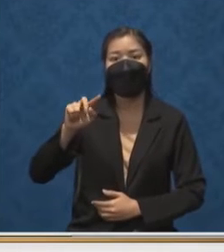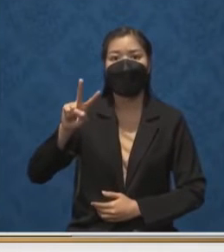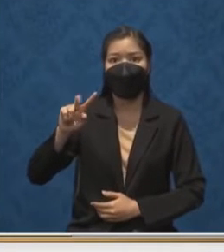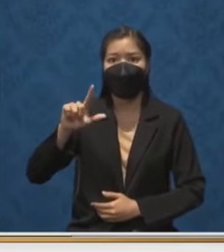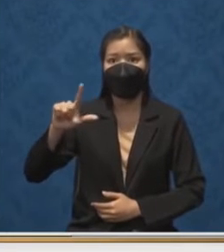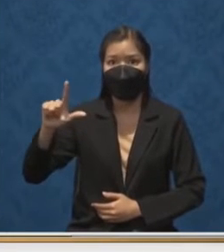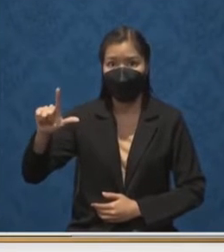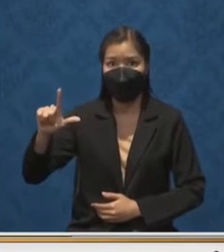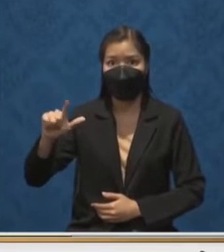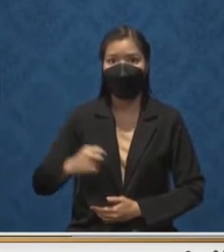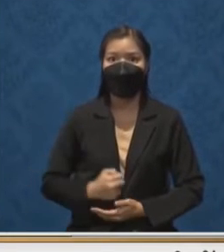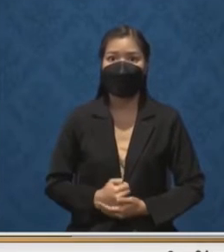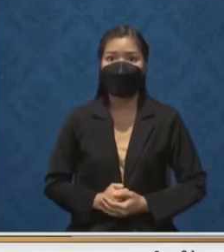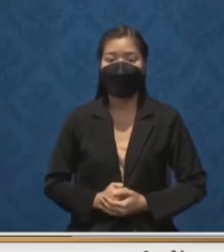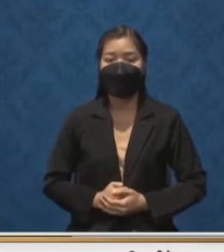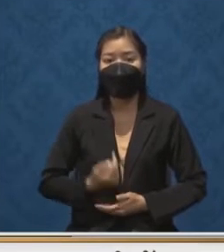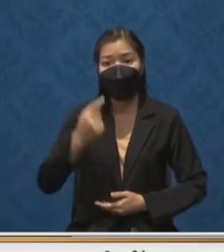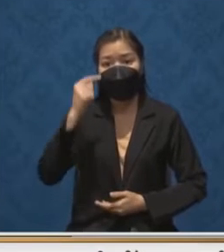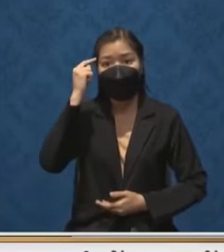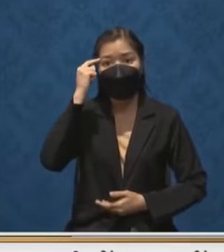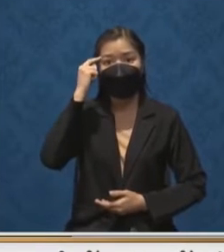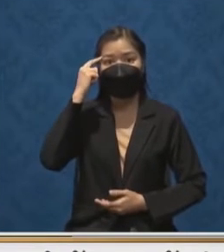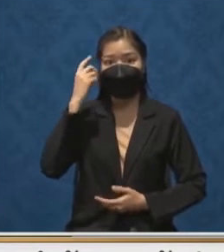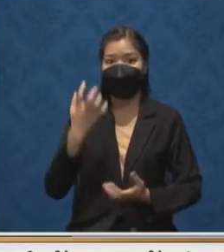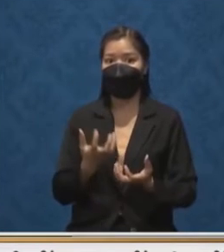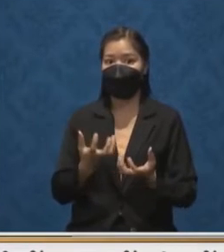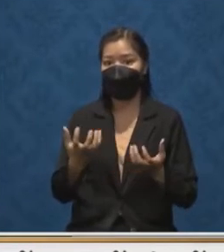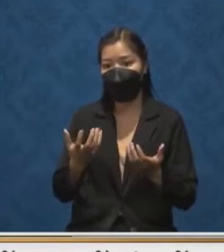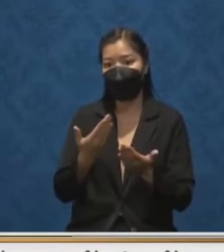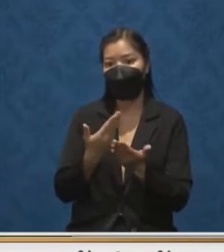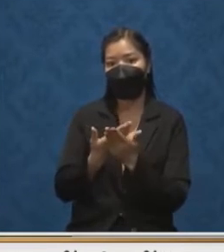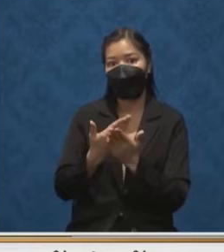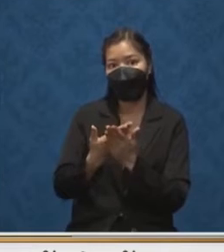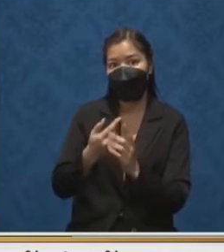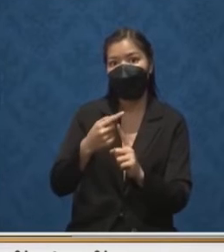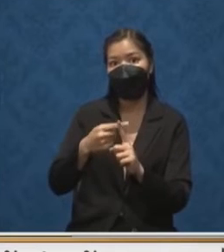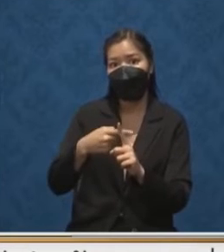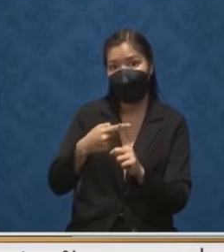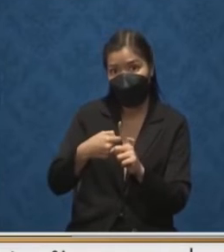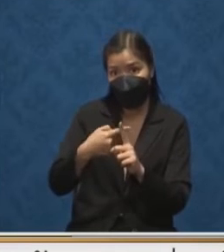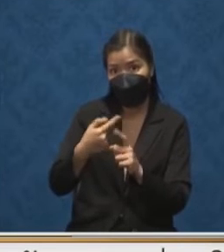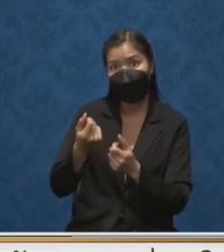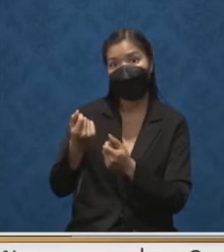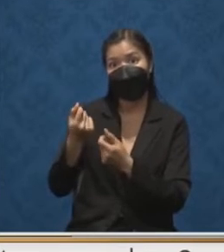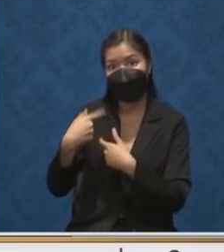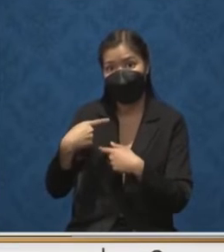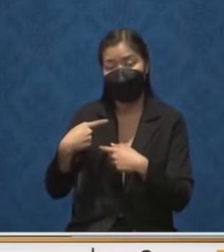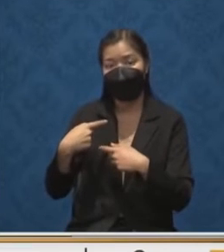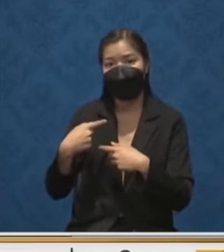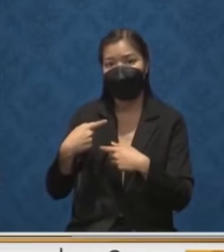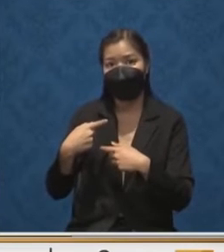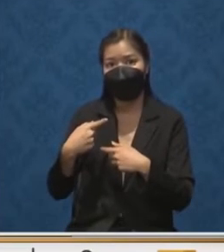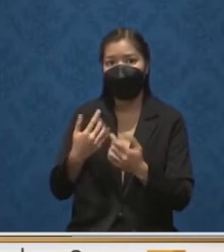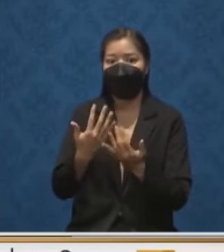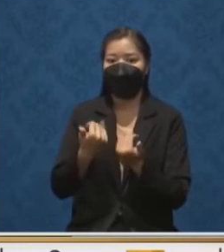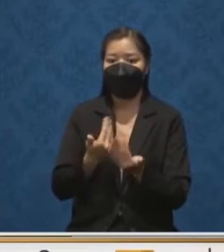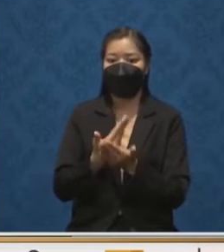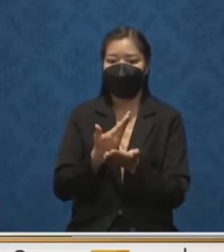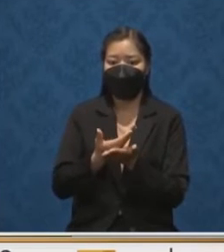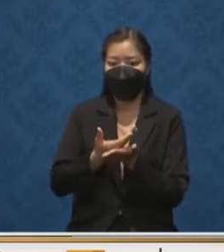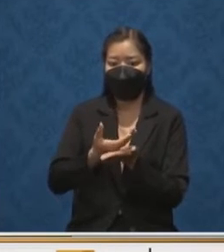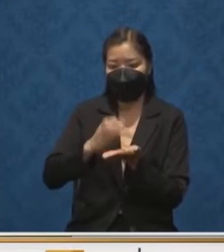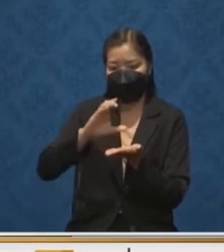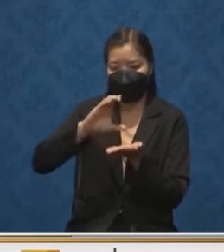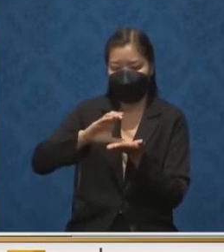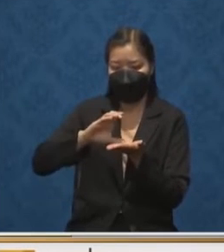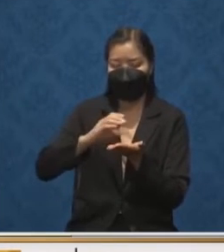ครับคิดถึงอัตราเพิ่มของเงินเดือนนะครับเพราะฉะนั้นรายจ่ายจริงของส่วนราชการเนี่ยจะลดล